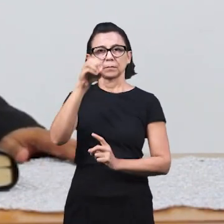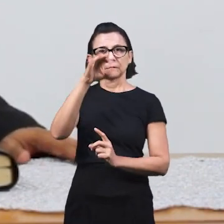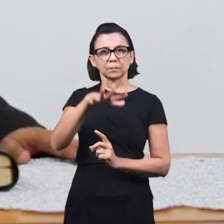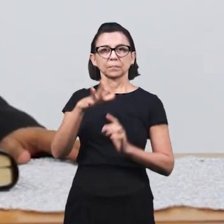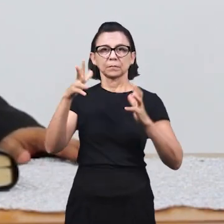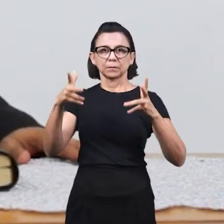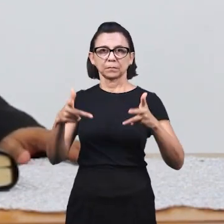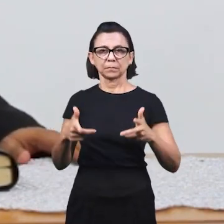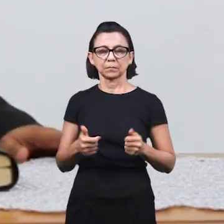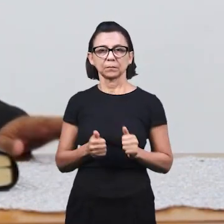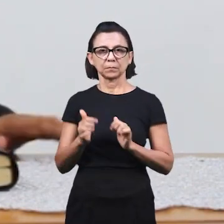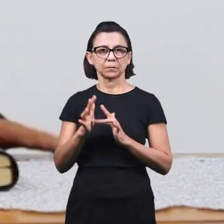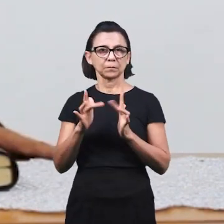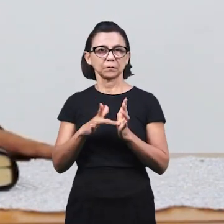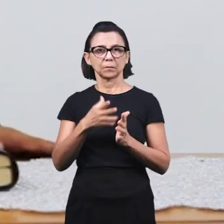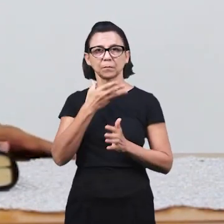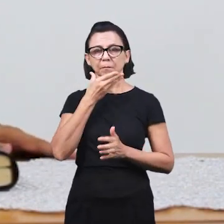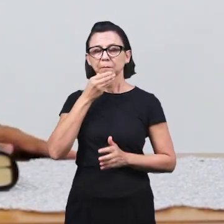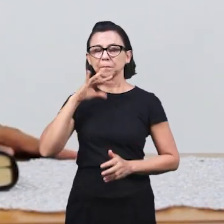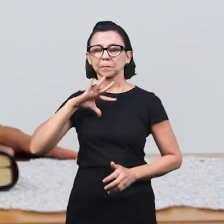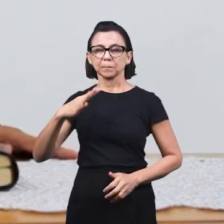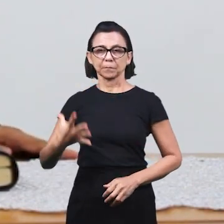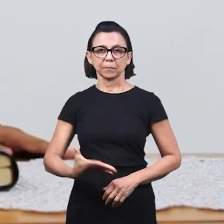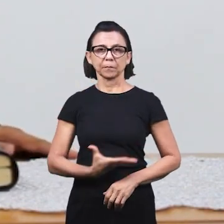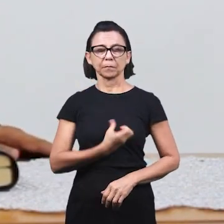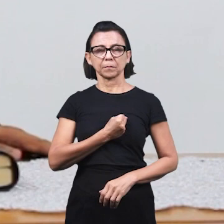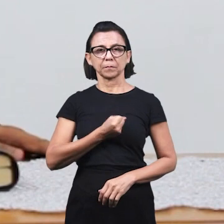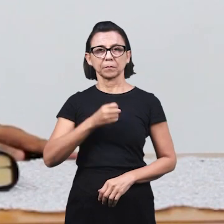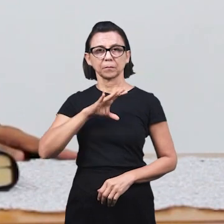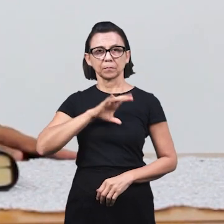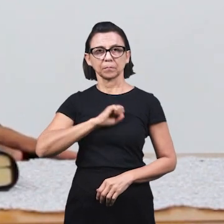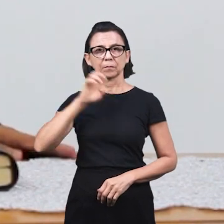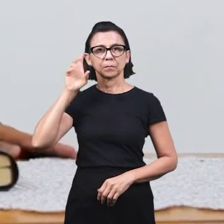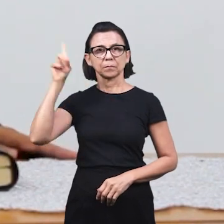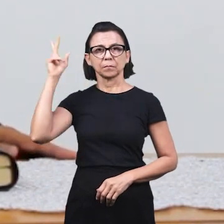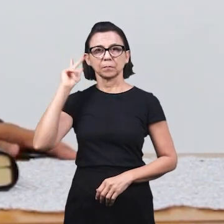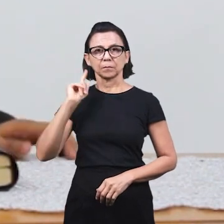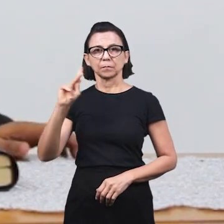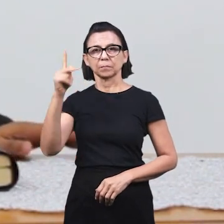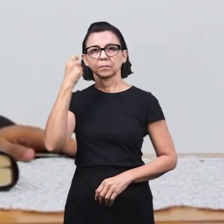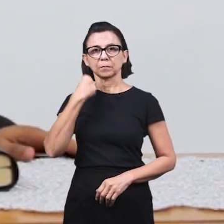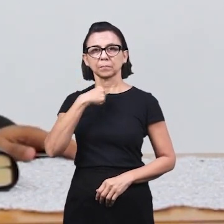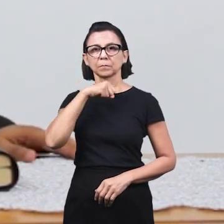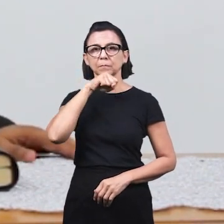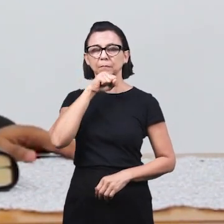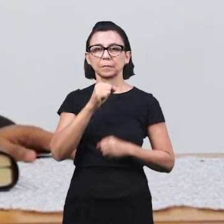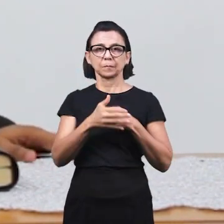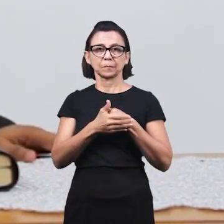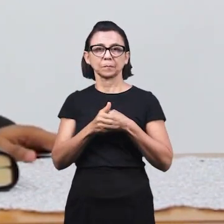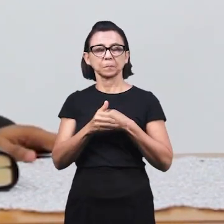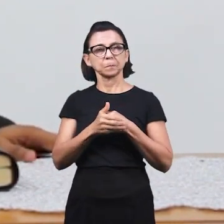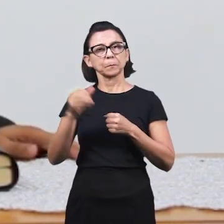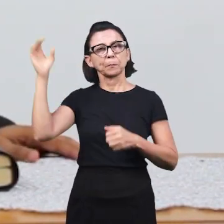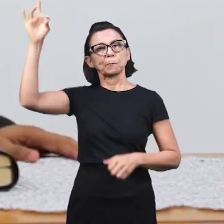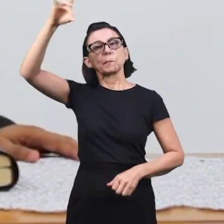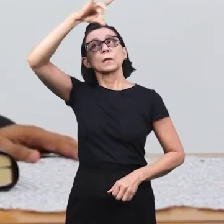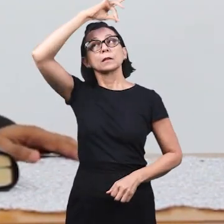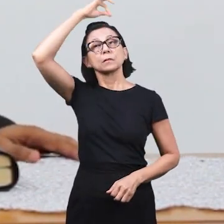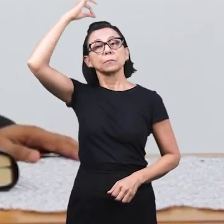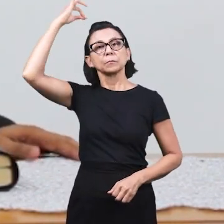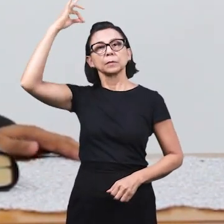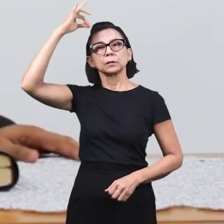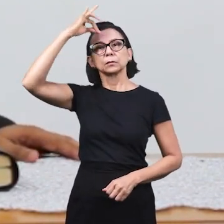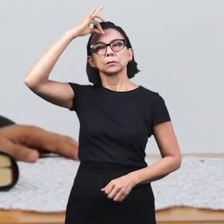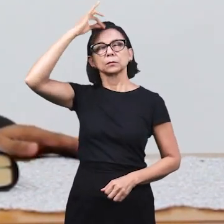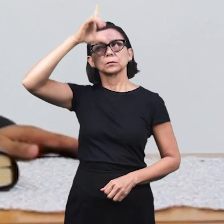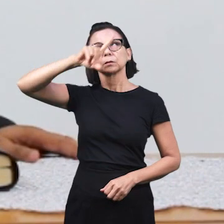будет благодать чудная Господа Иисуса, Спасителя нашего, любовь Бога Отца и утешение